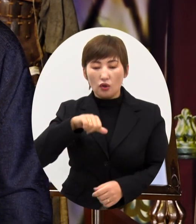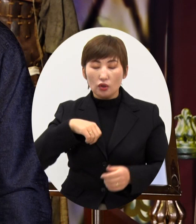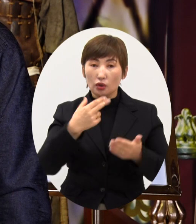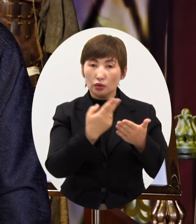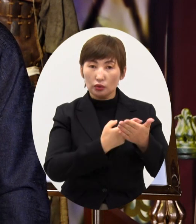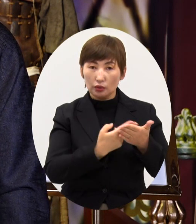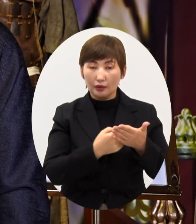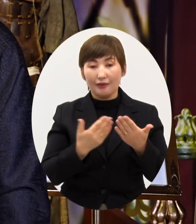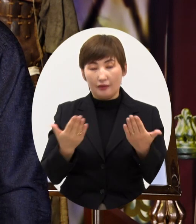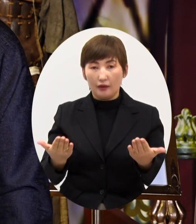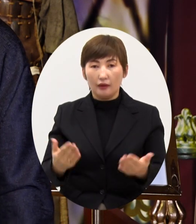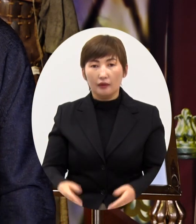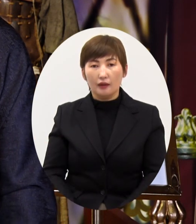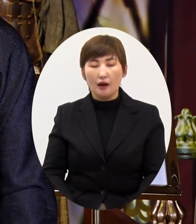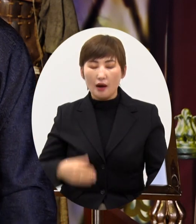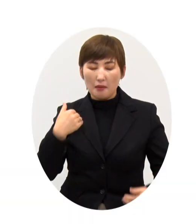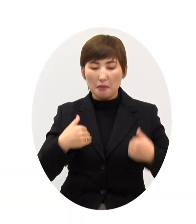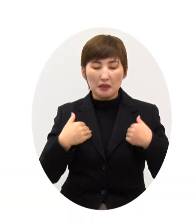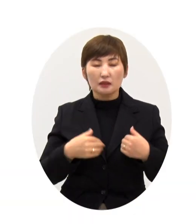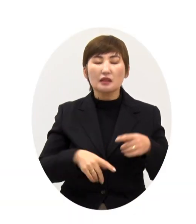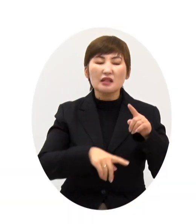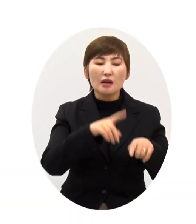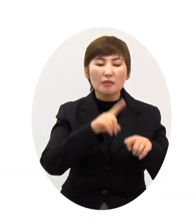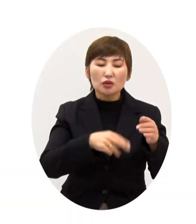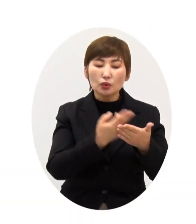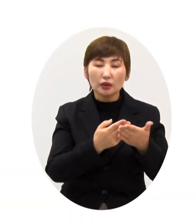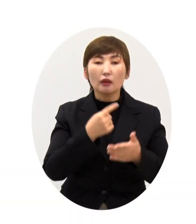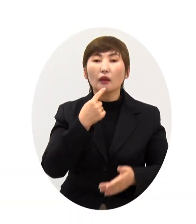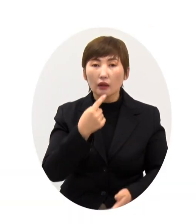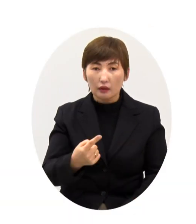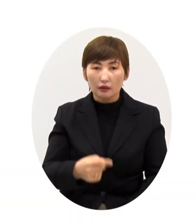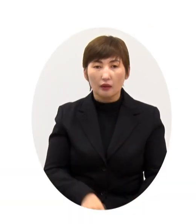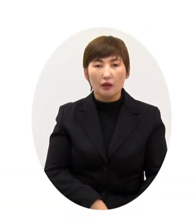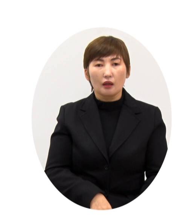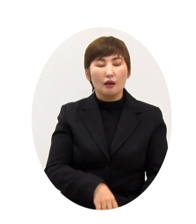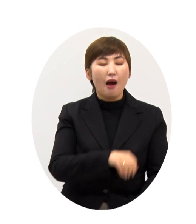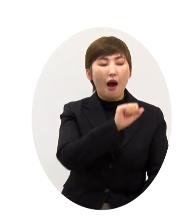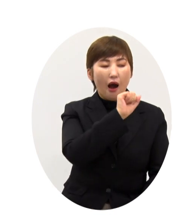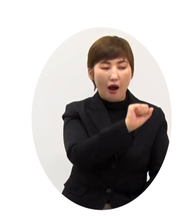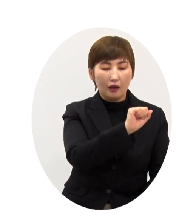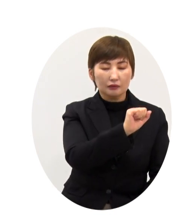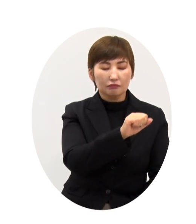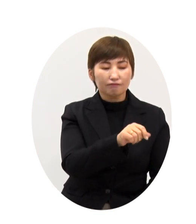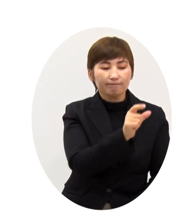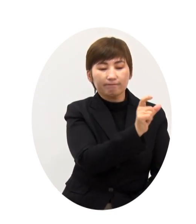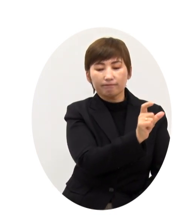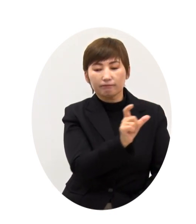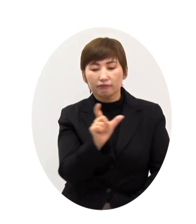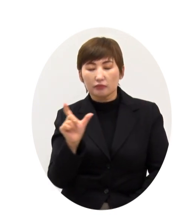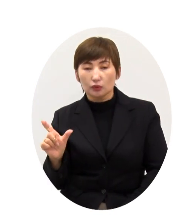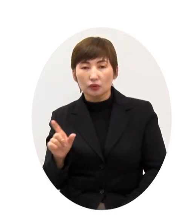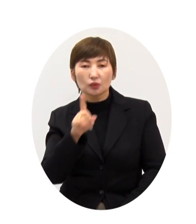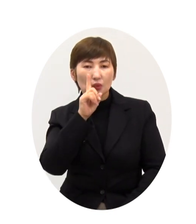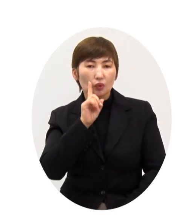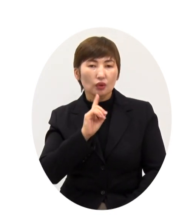үзье. За зурхын өмнө багш нь хэмжээсийг хэлж өгье. За зурагт үзүүлсэн А нь уртын хэмжээний